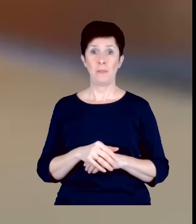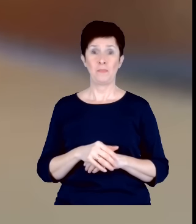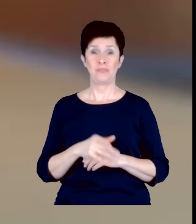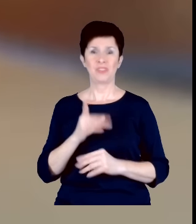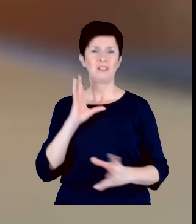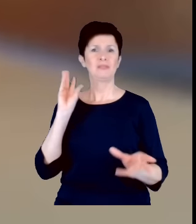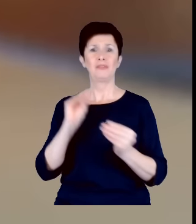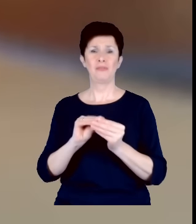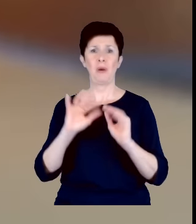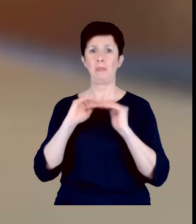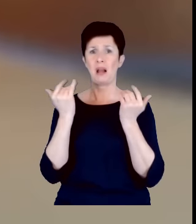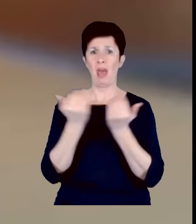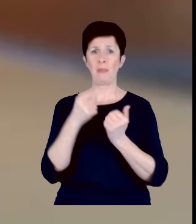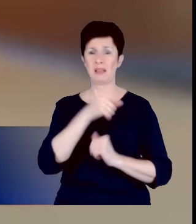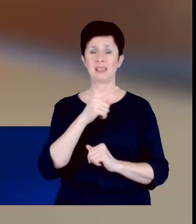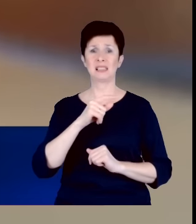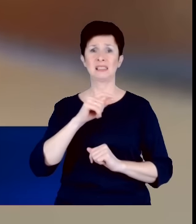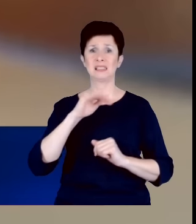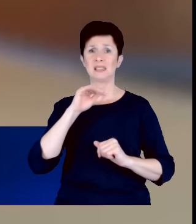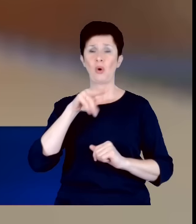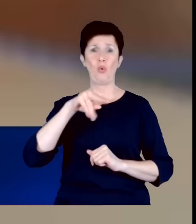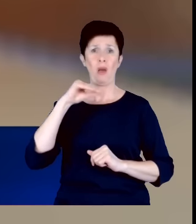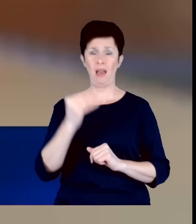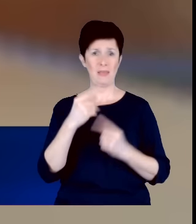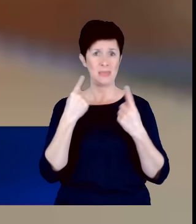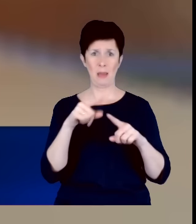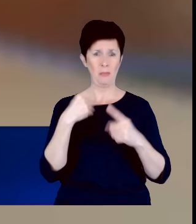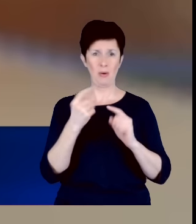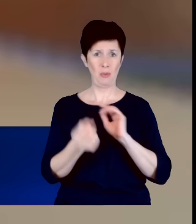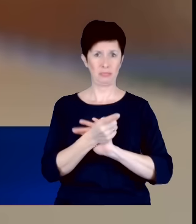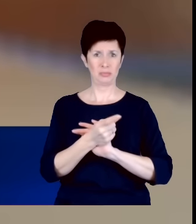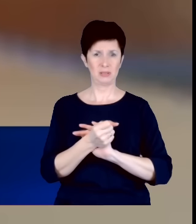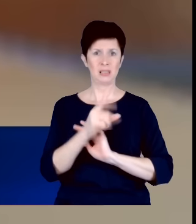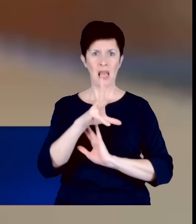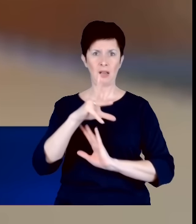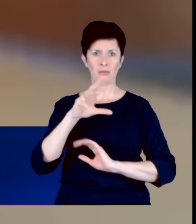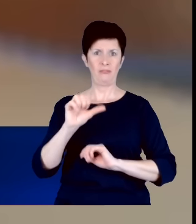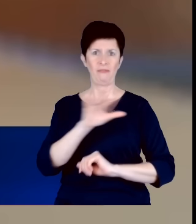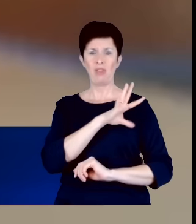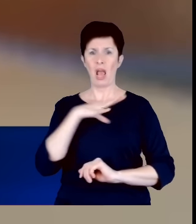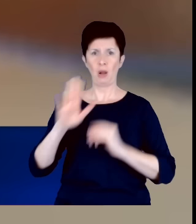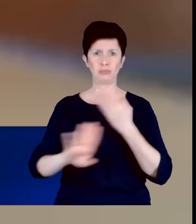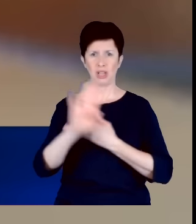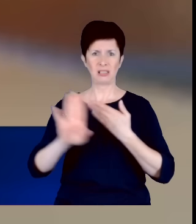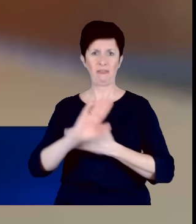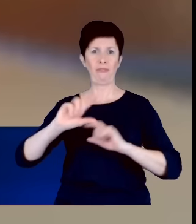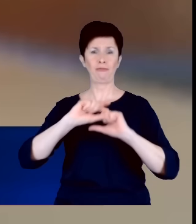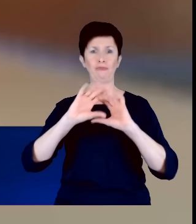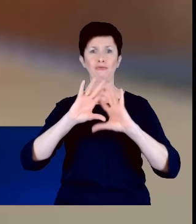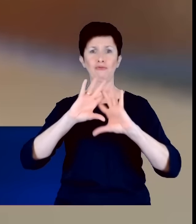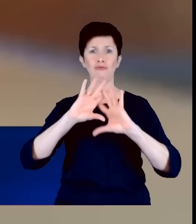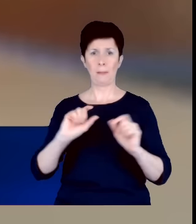Parlamentu Europejskiego, która skupiłaby tak wielu przedstawicieli wszystkich państw członkowskich,